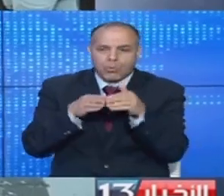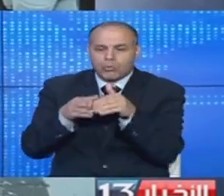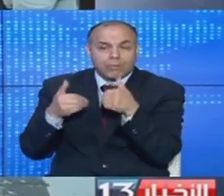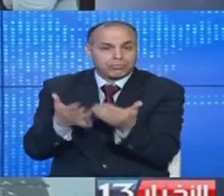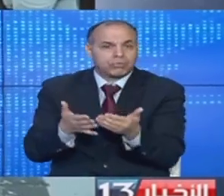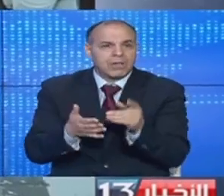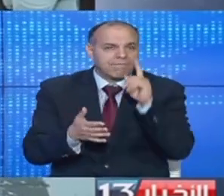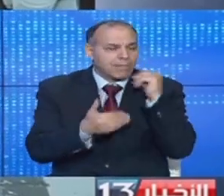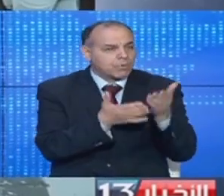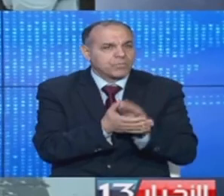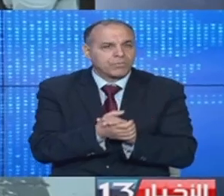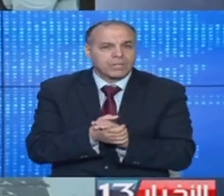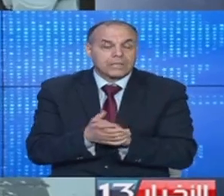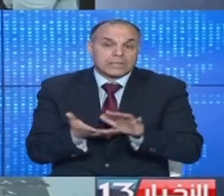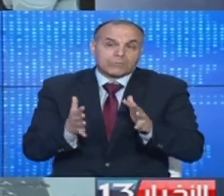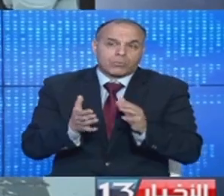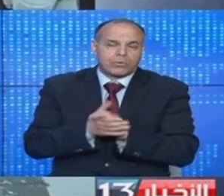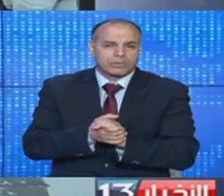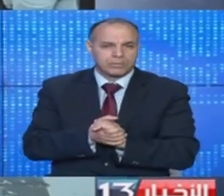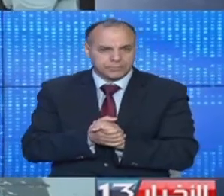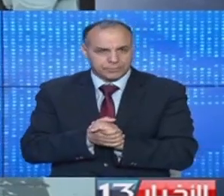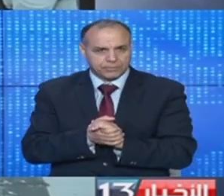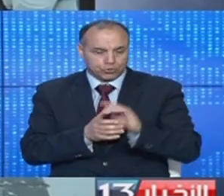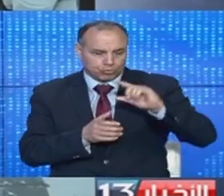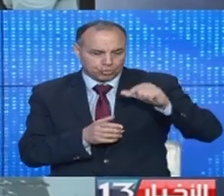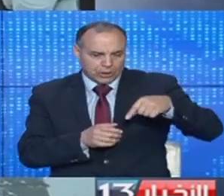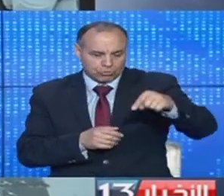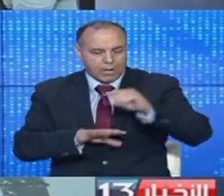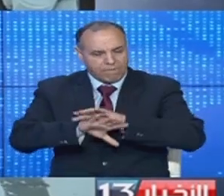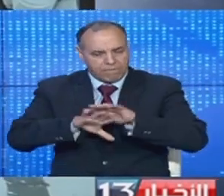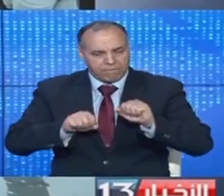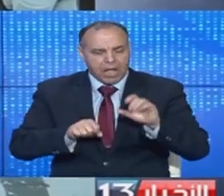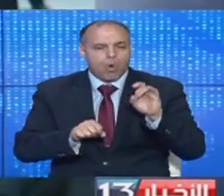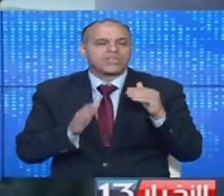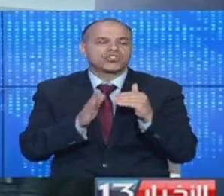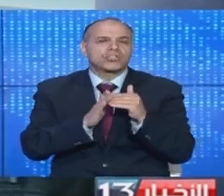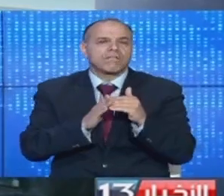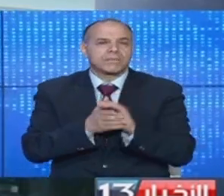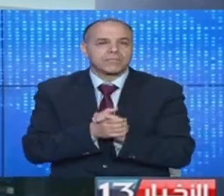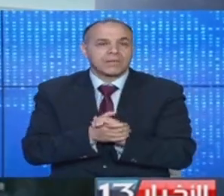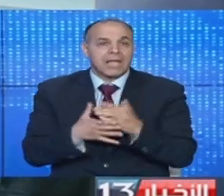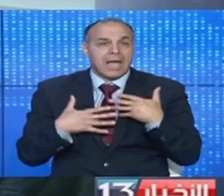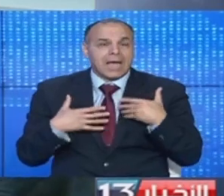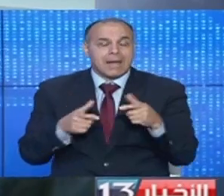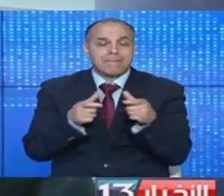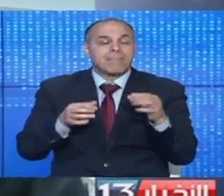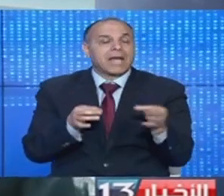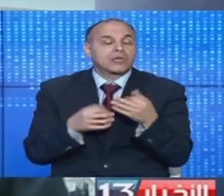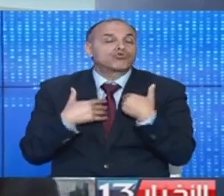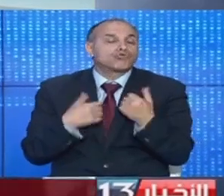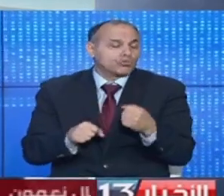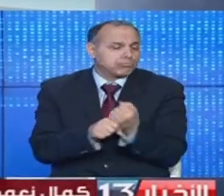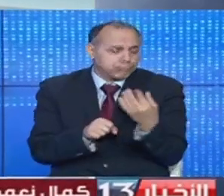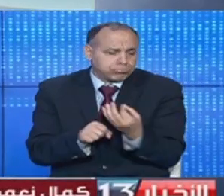هيك يزيدوا البنات. بريفيو شهر كي كنكملوا ال 15000 ان شاء الله. اللي نقدروا عليه معمل خياطه شو باش نعملوا،